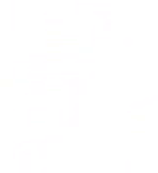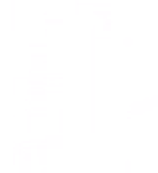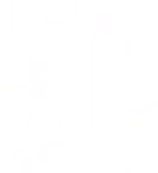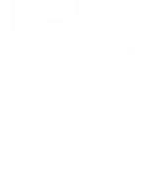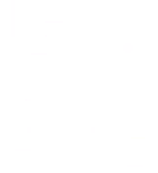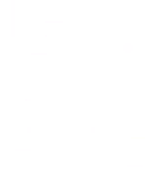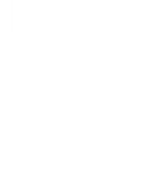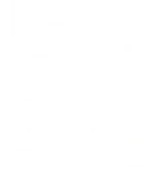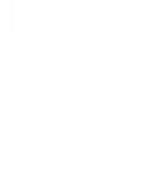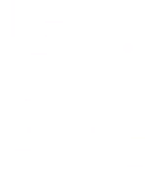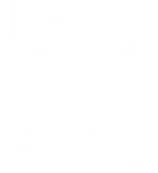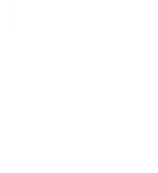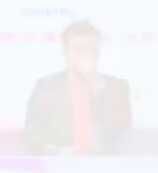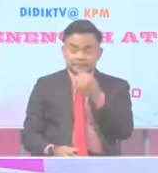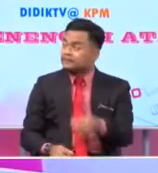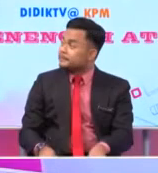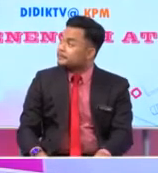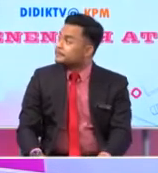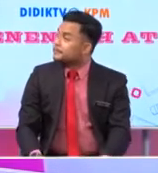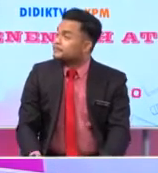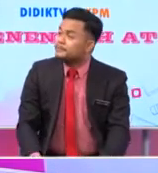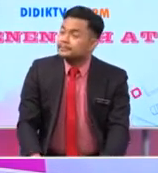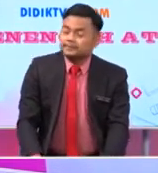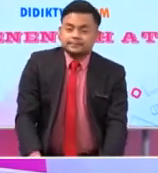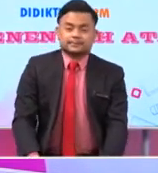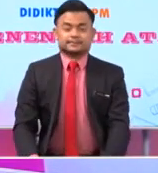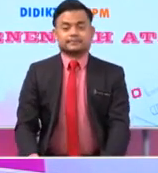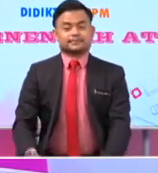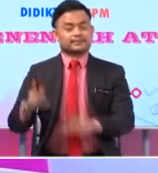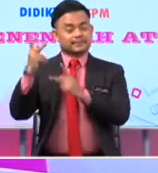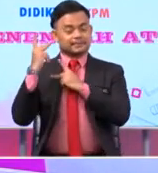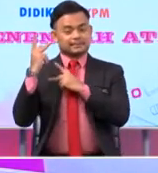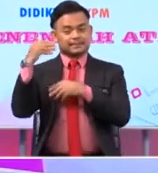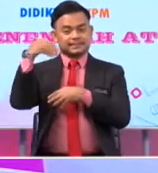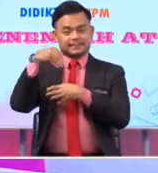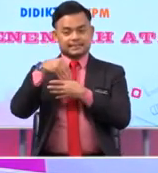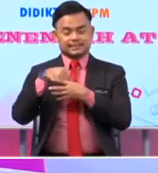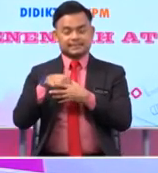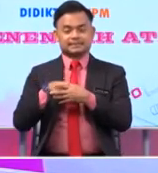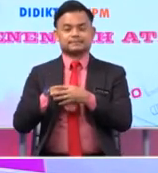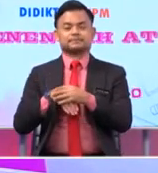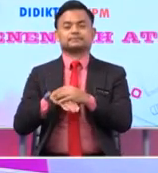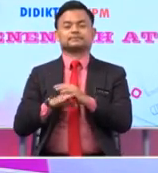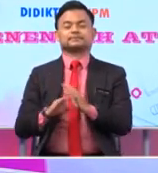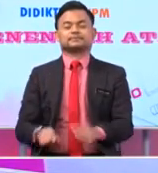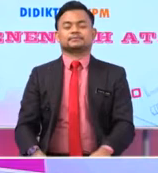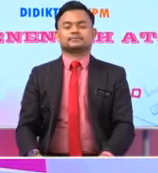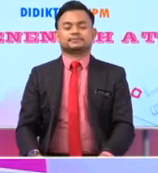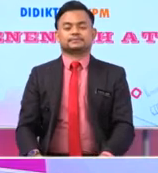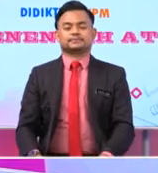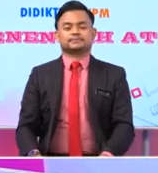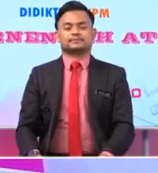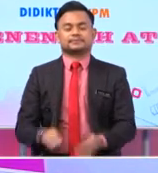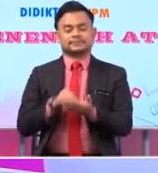Sidik TV GPM baik kembali kita dalam slot Menengah Atas di titik-titik cpm